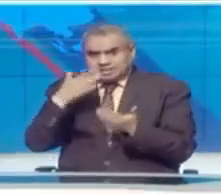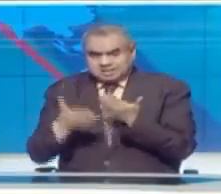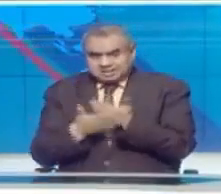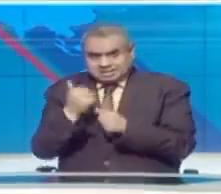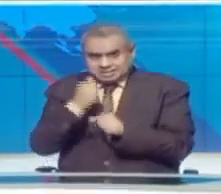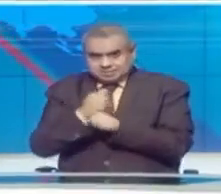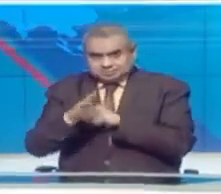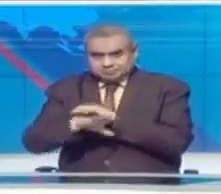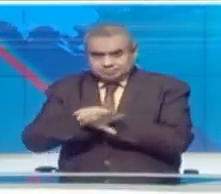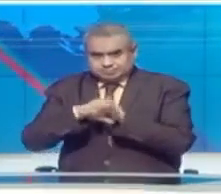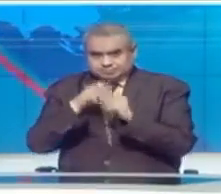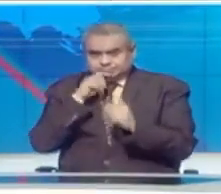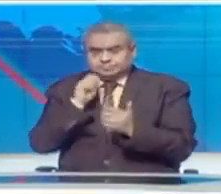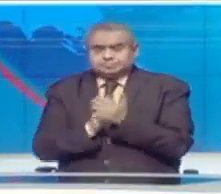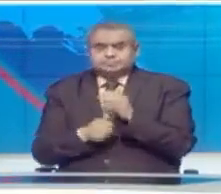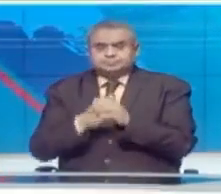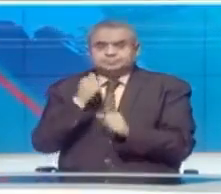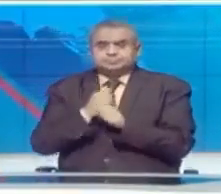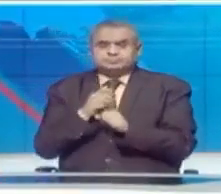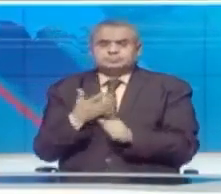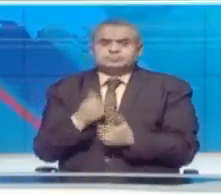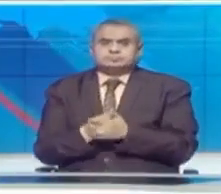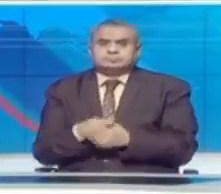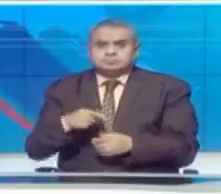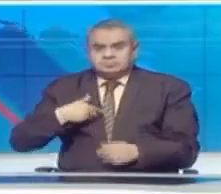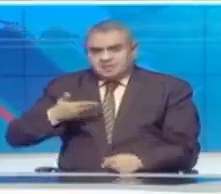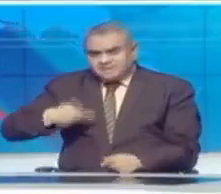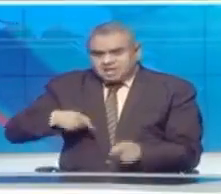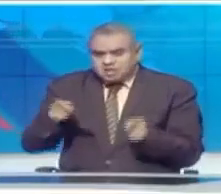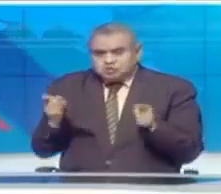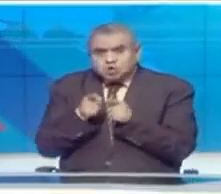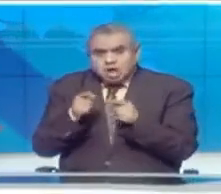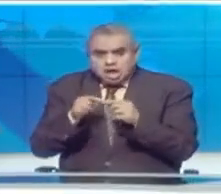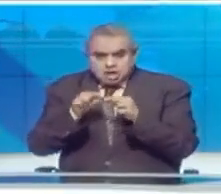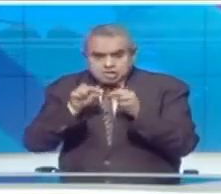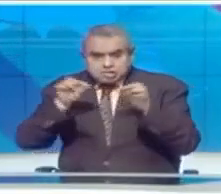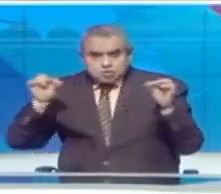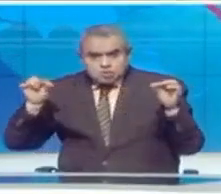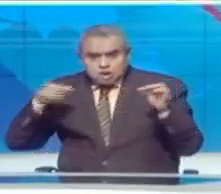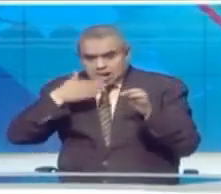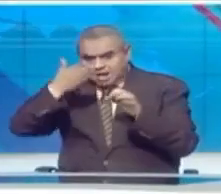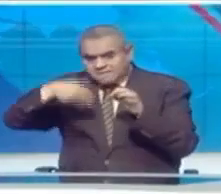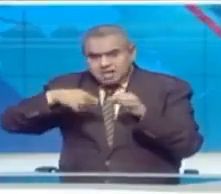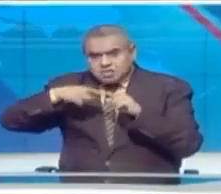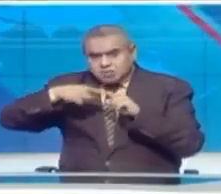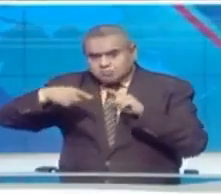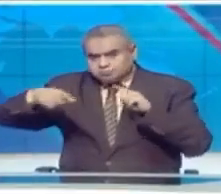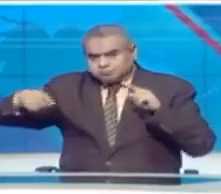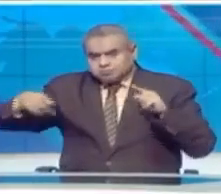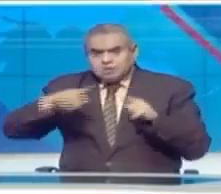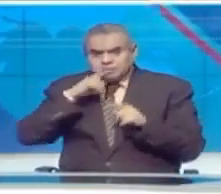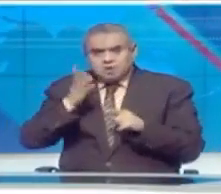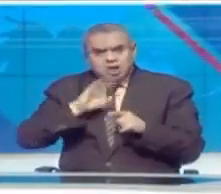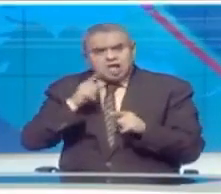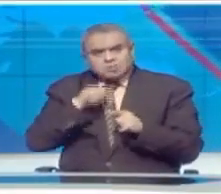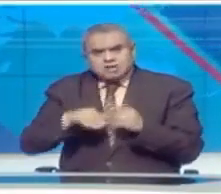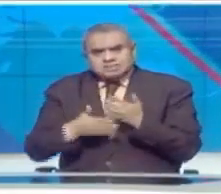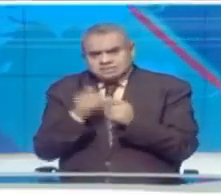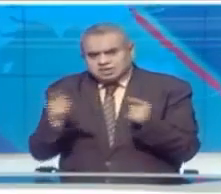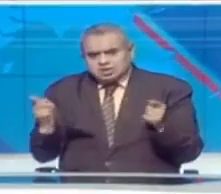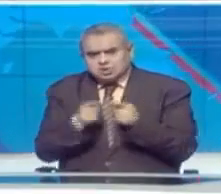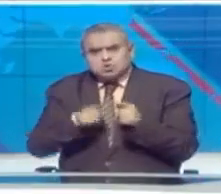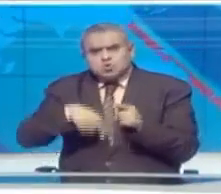والروبوت وبتقنيات جديدة من خلال فتحات صغيرة، العيان ممكن يخش يعمل عملية كبيرة جدا ويروح بقى في نفس اليوم او تاني